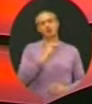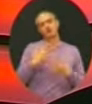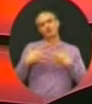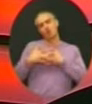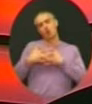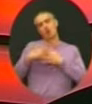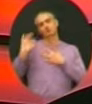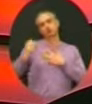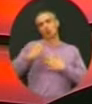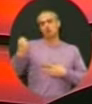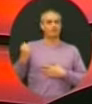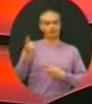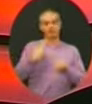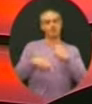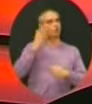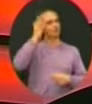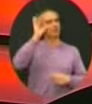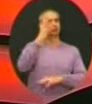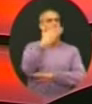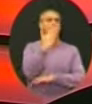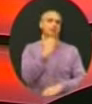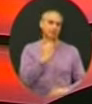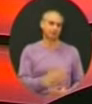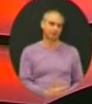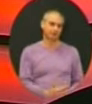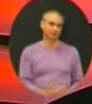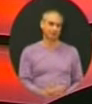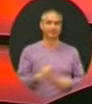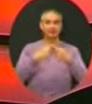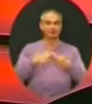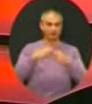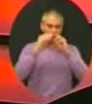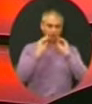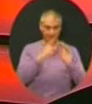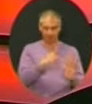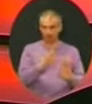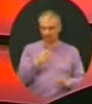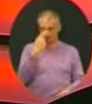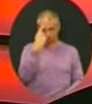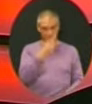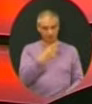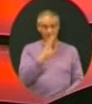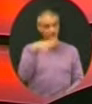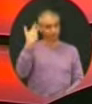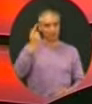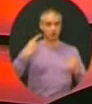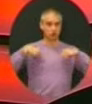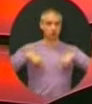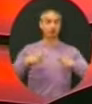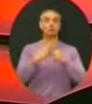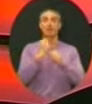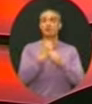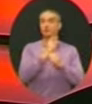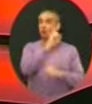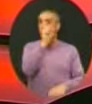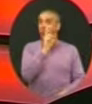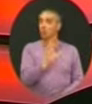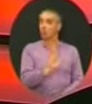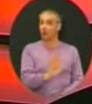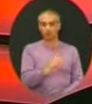הקואליציה שלו על פני העתידה של מדינת ישראל. חבר הכנסת עמיר פרץ, אתה יודע שאם תהיה יושב ראש מפלגת העבודה, יכול מאוד